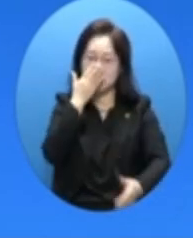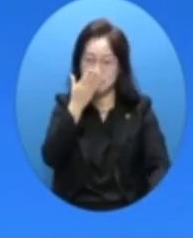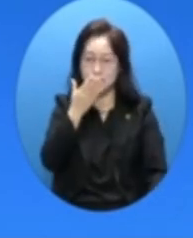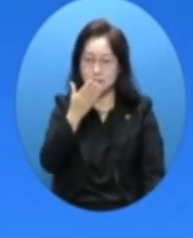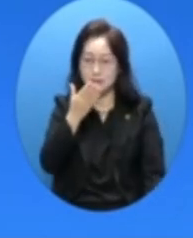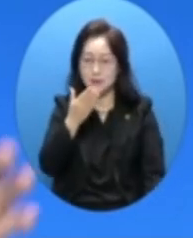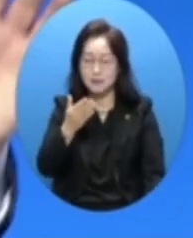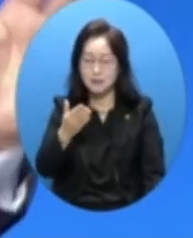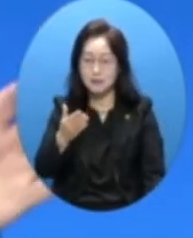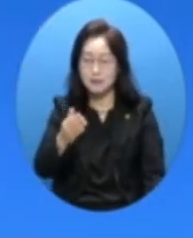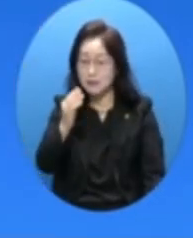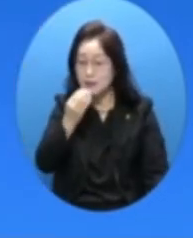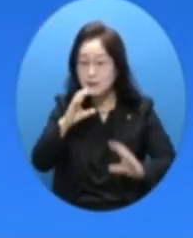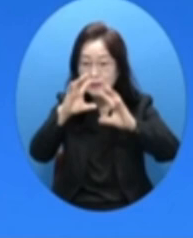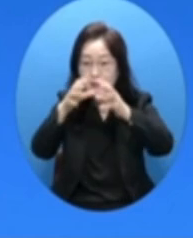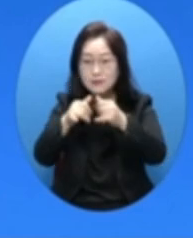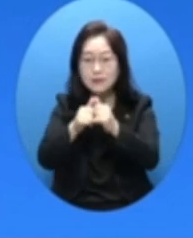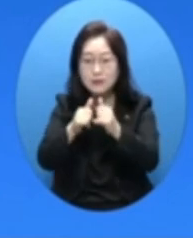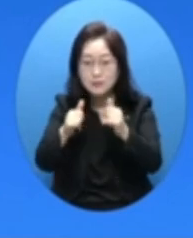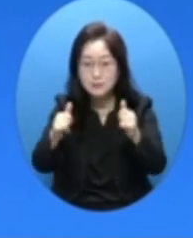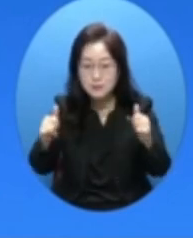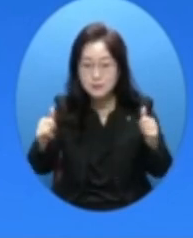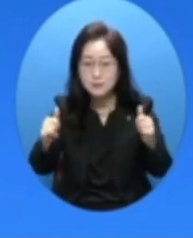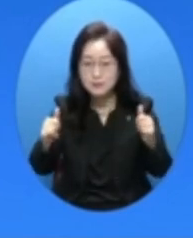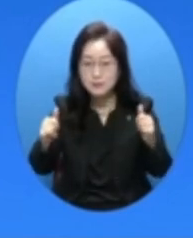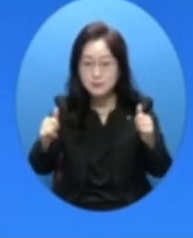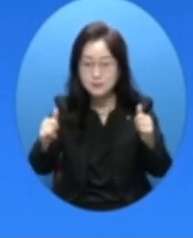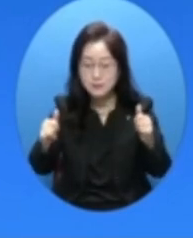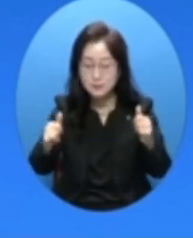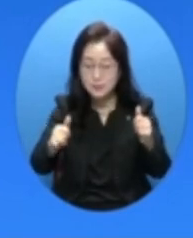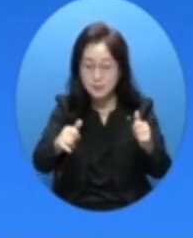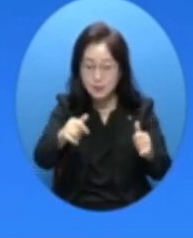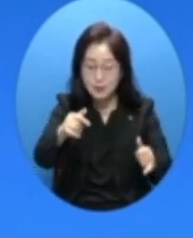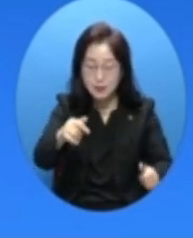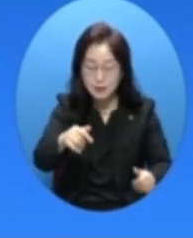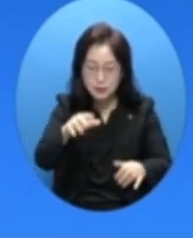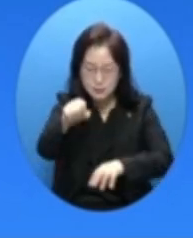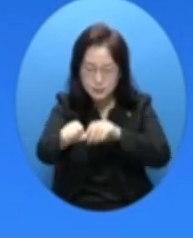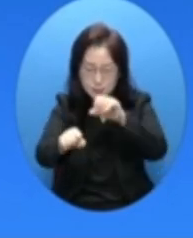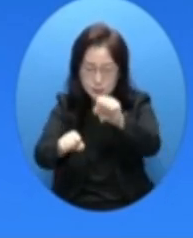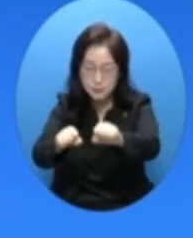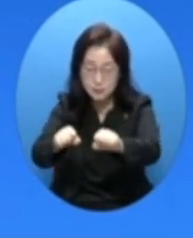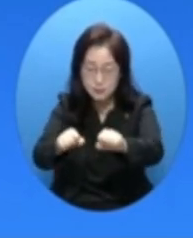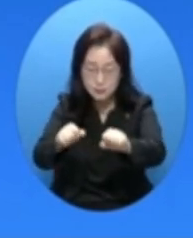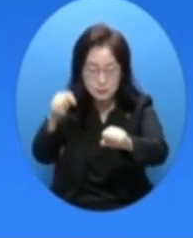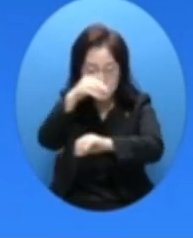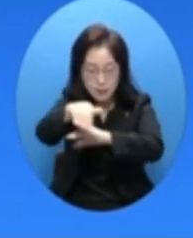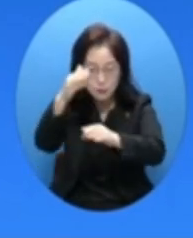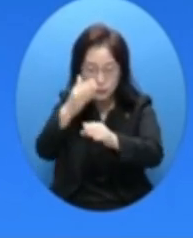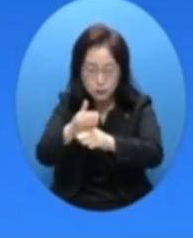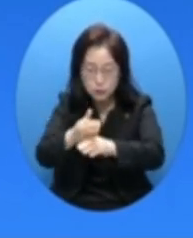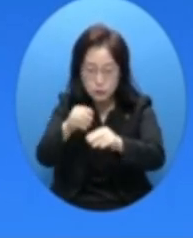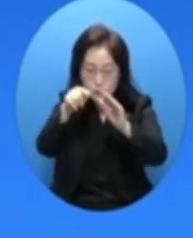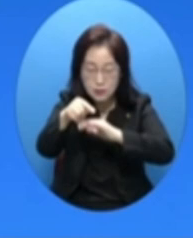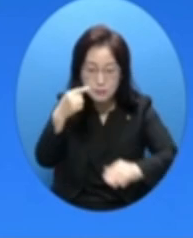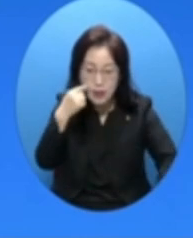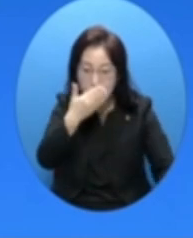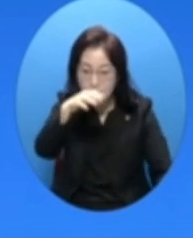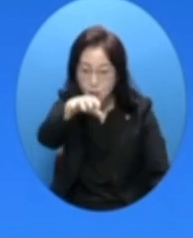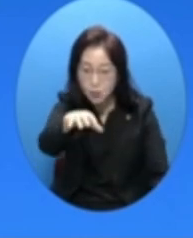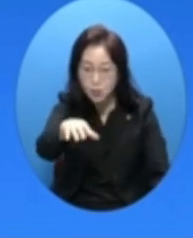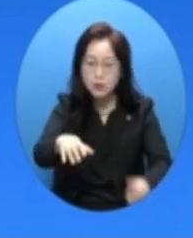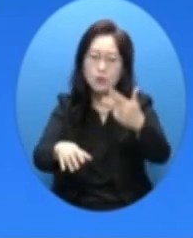저들 앞에 가나안 일곱 족속이 기다리고 있었습니다 그들은 숫자가 많고 힘을